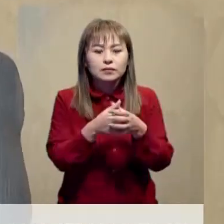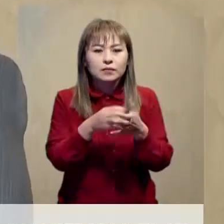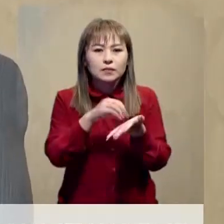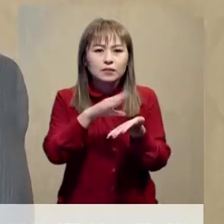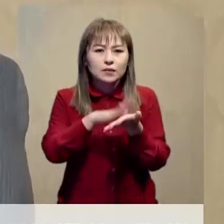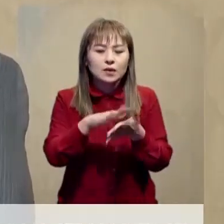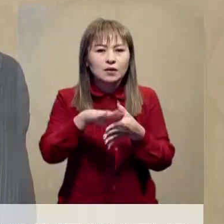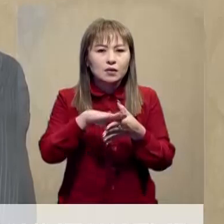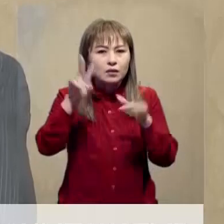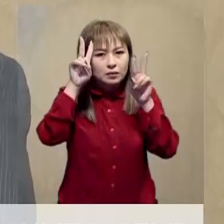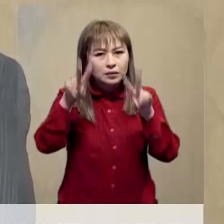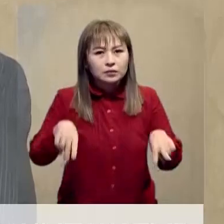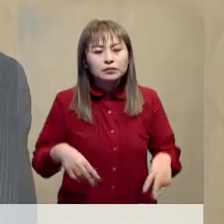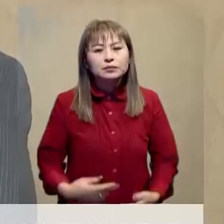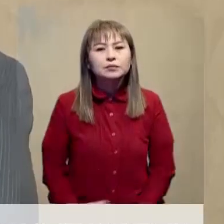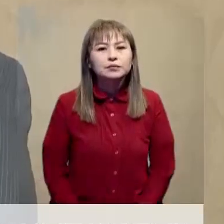жөндерін білмейді.